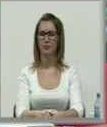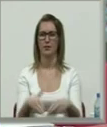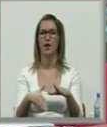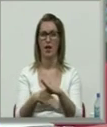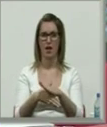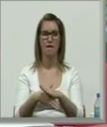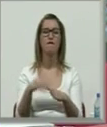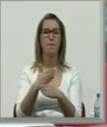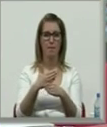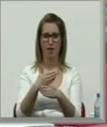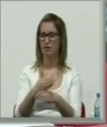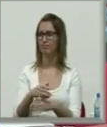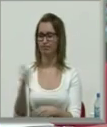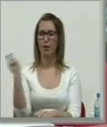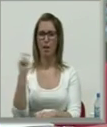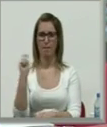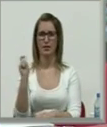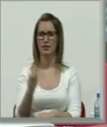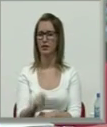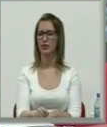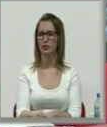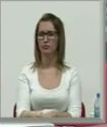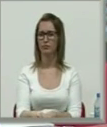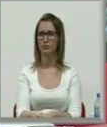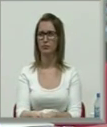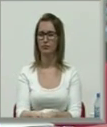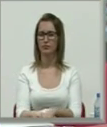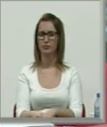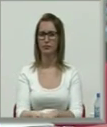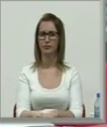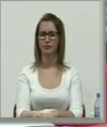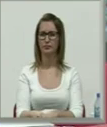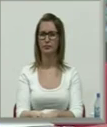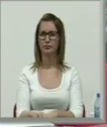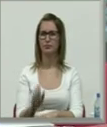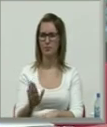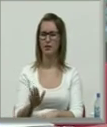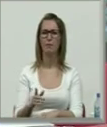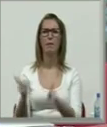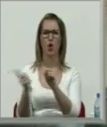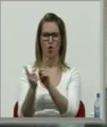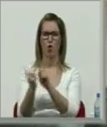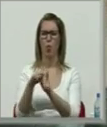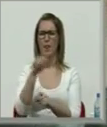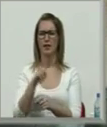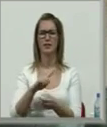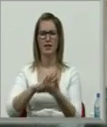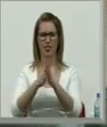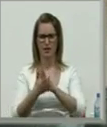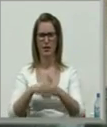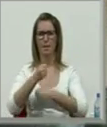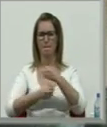prezydent dzisiaj o tym wspominał. Jesteśmy w bardzo ścisłym kontakcie z rynkiem pracy.